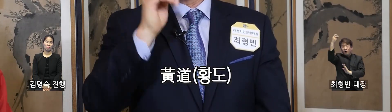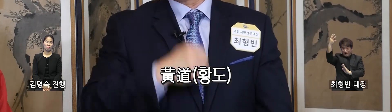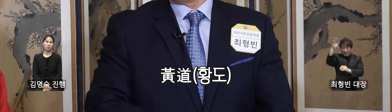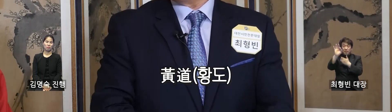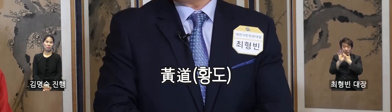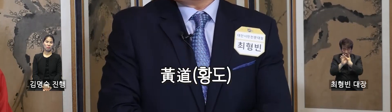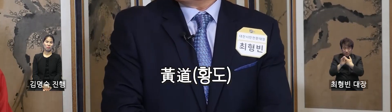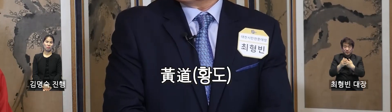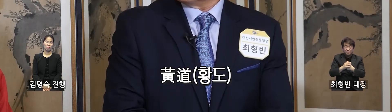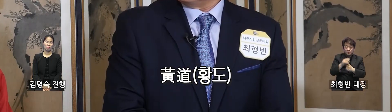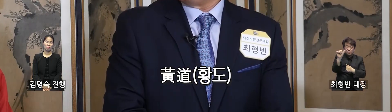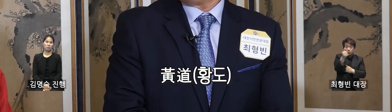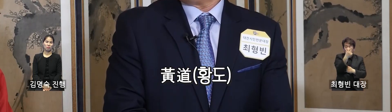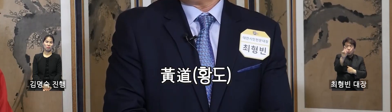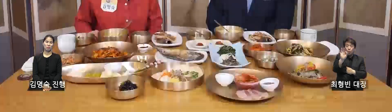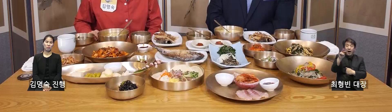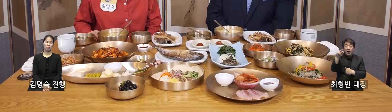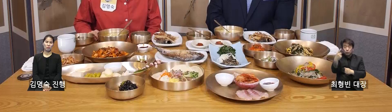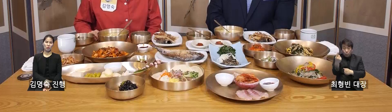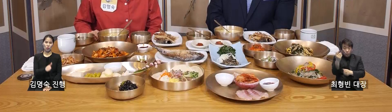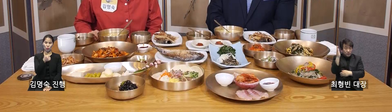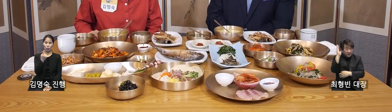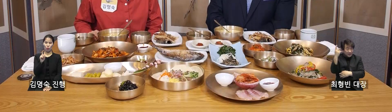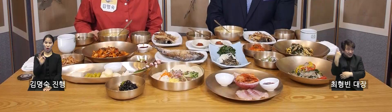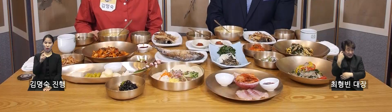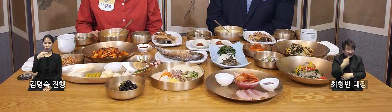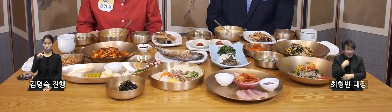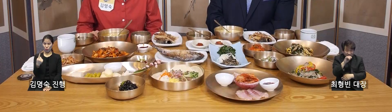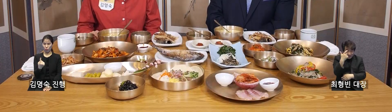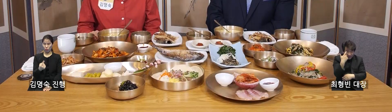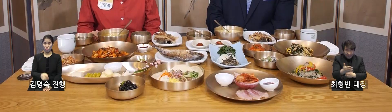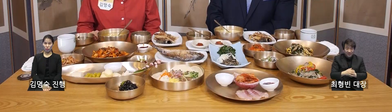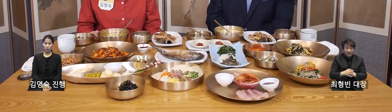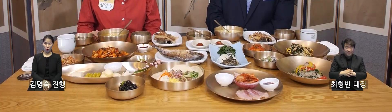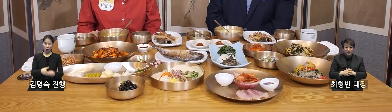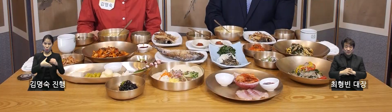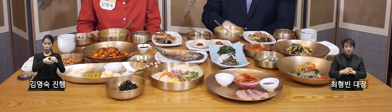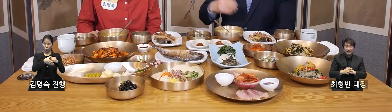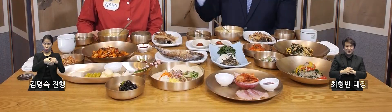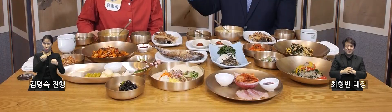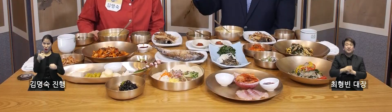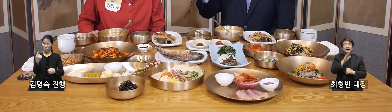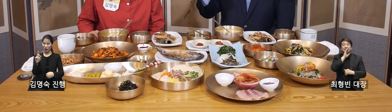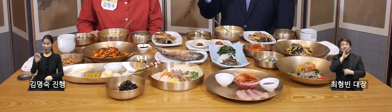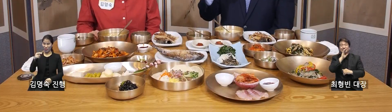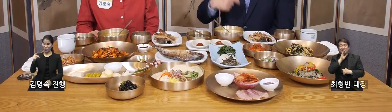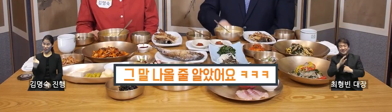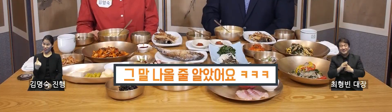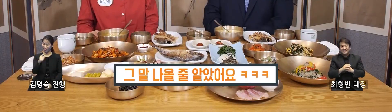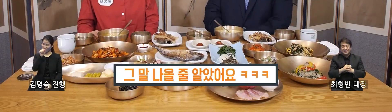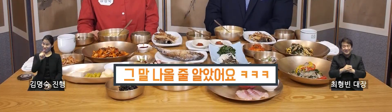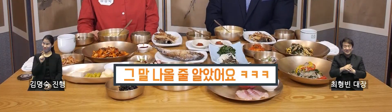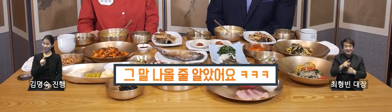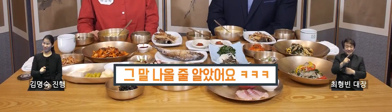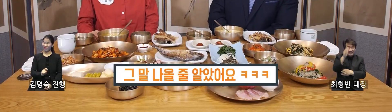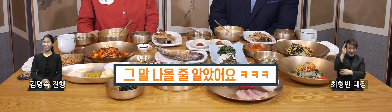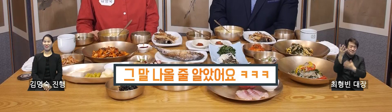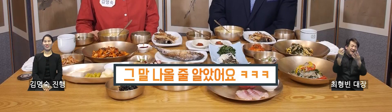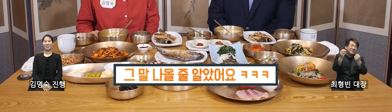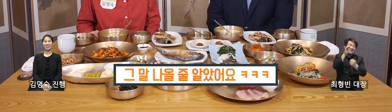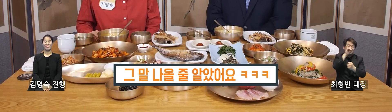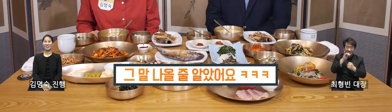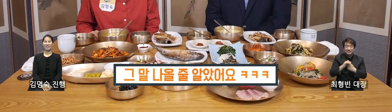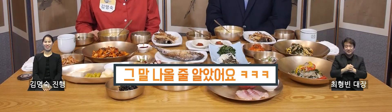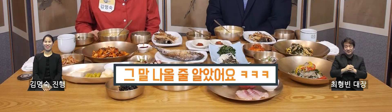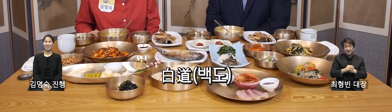황도 라고 혹시 들어보셨어요 황도 요 예 복숭아 황도 에 1 2 아아 그 얘기를 안 하셔 야 이거